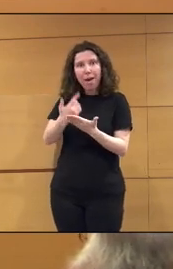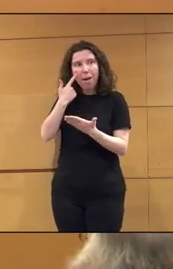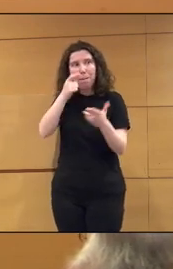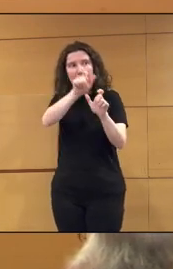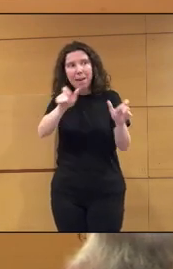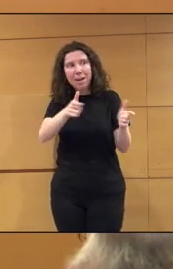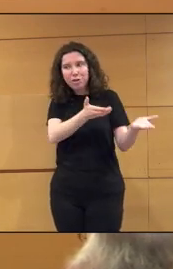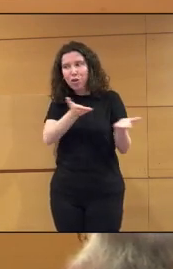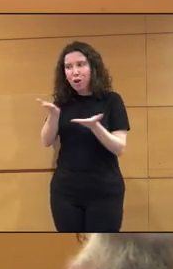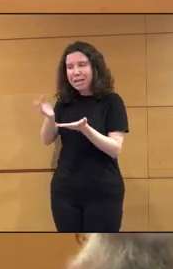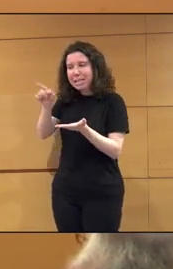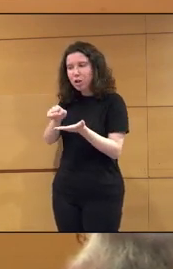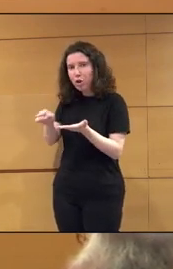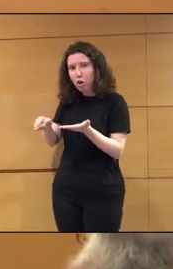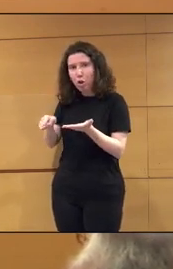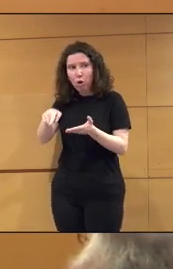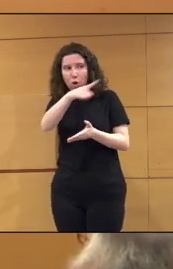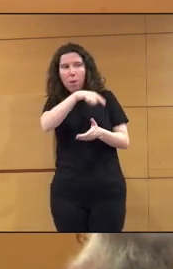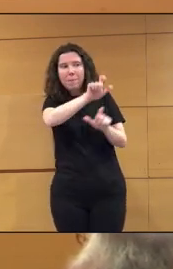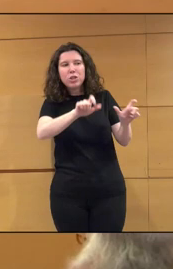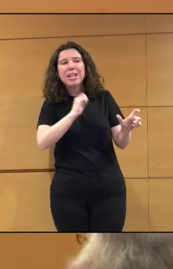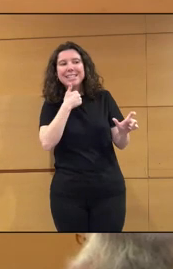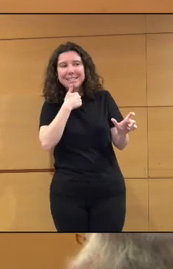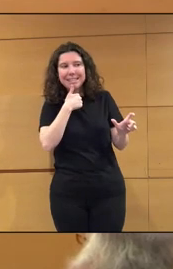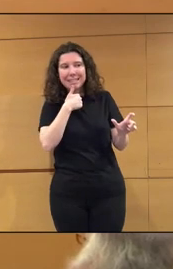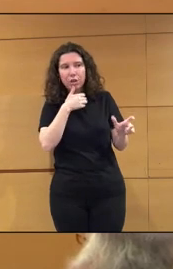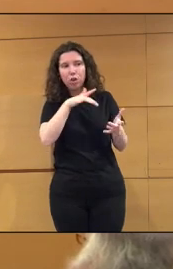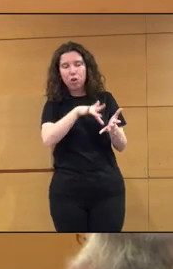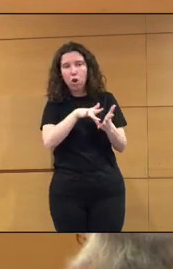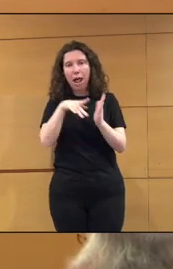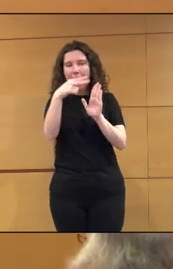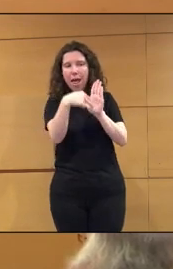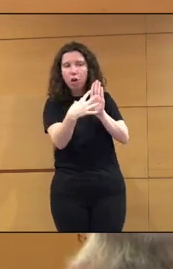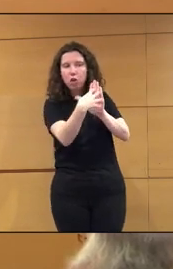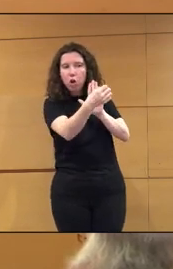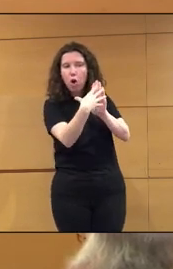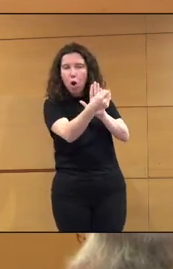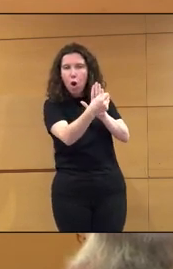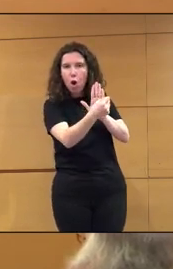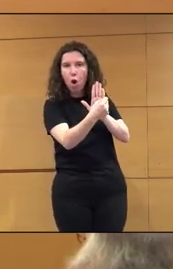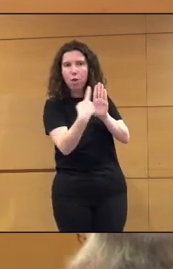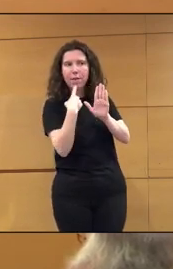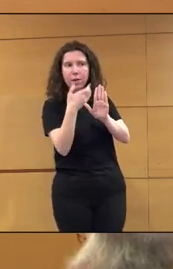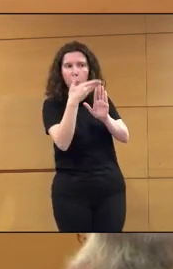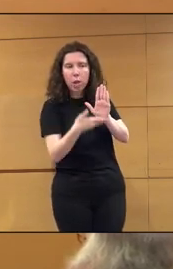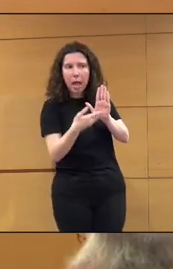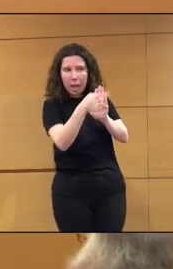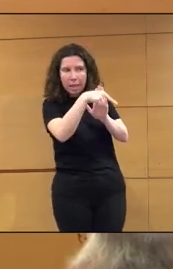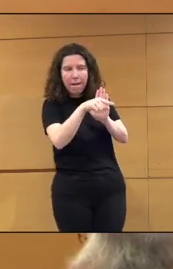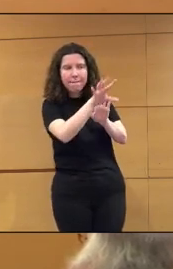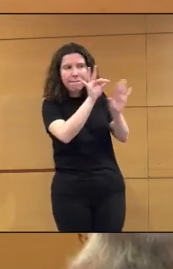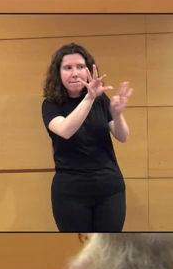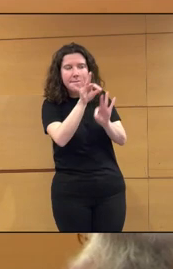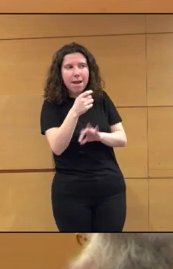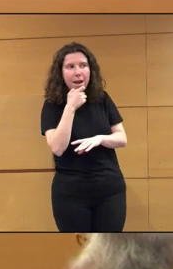tinguin dificultats lectores i de comprensió. I és molt difícil per un tecnòleg tenir accés